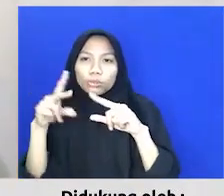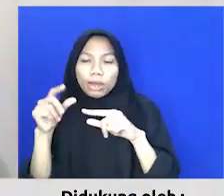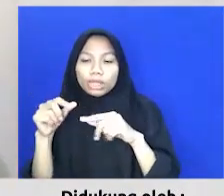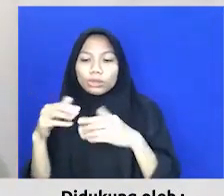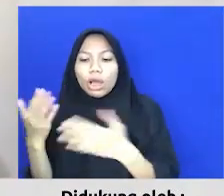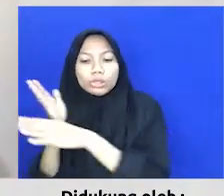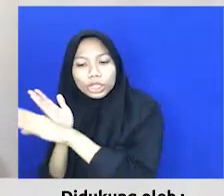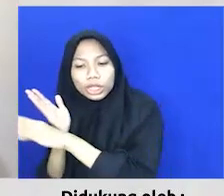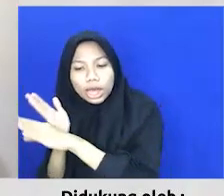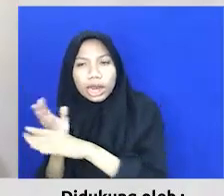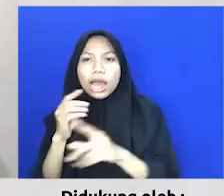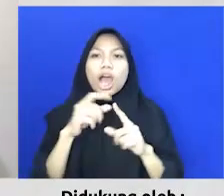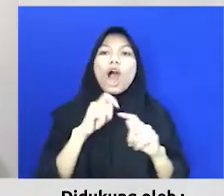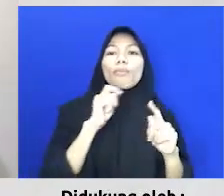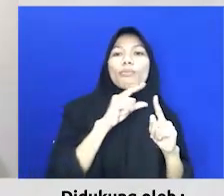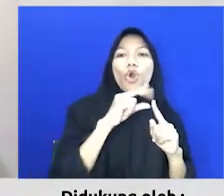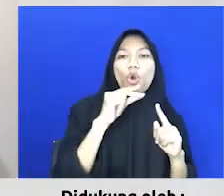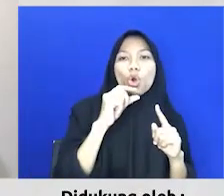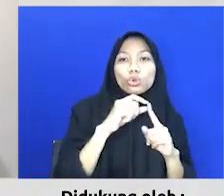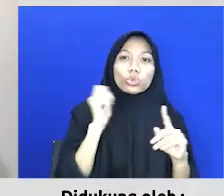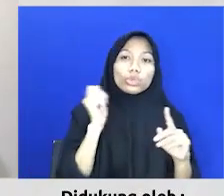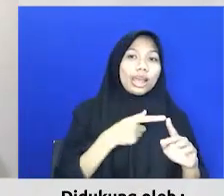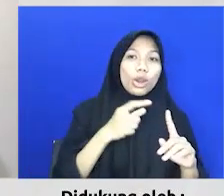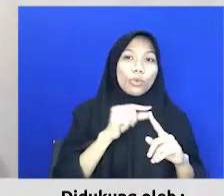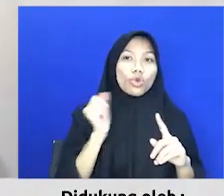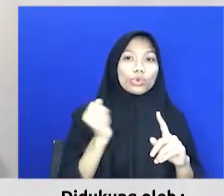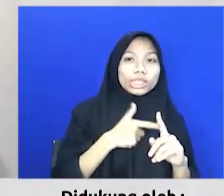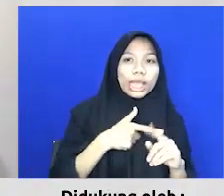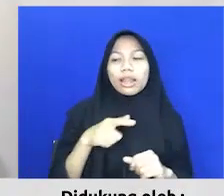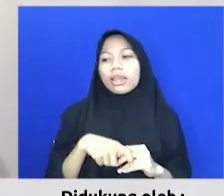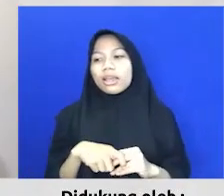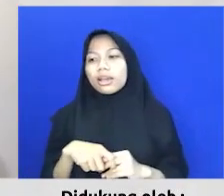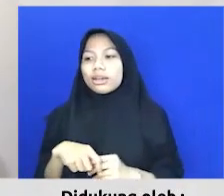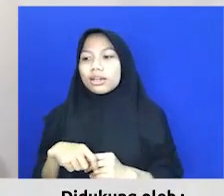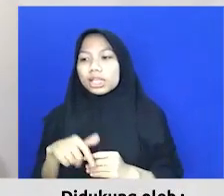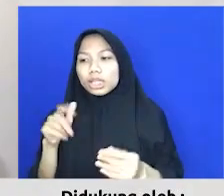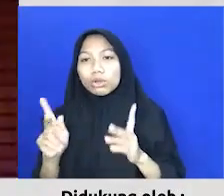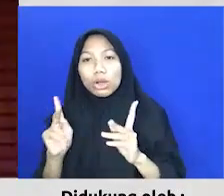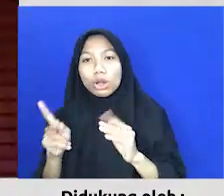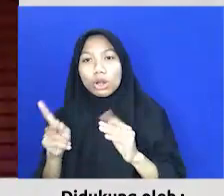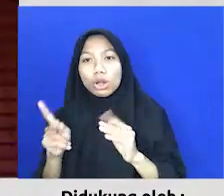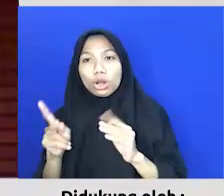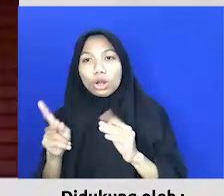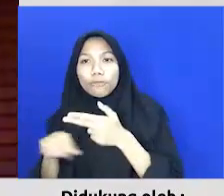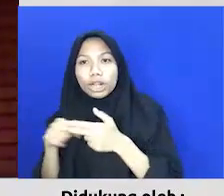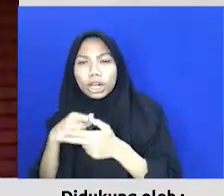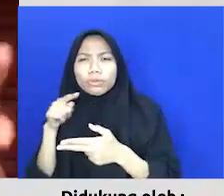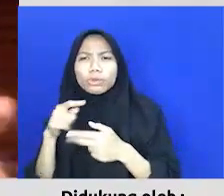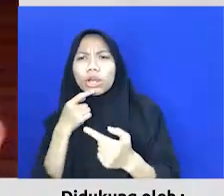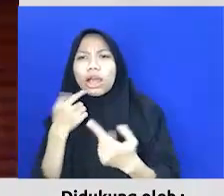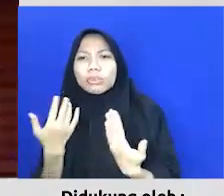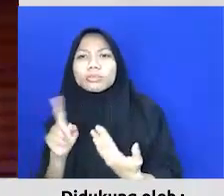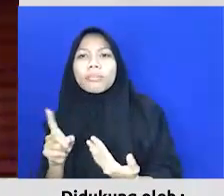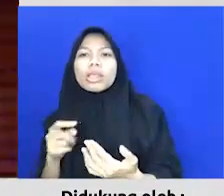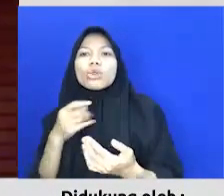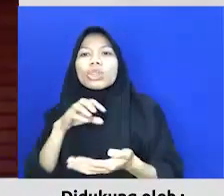manusia Indonesia yang sangat manusiawi. Aku melihat ada kesungkanan pihak Pak Usmar dan kelihatannya tim